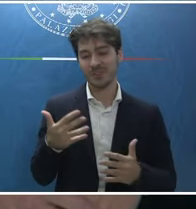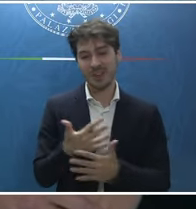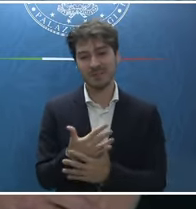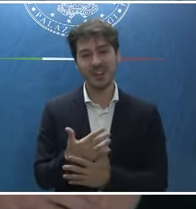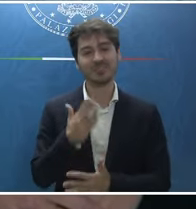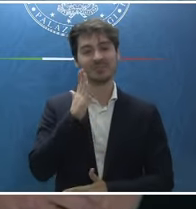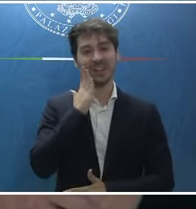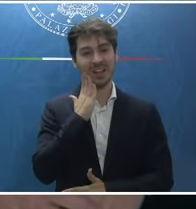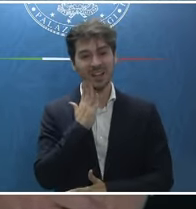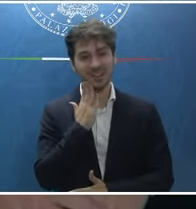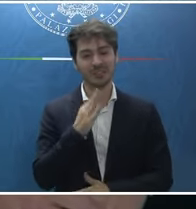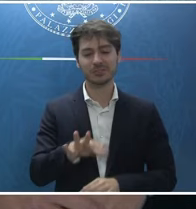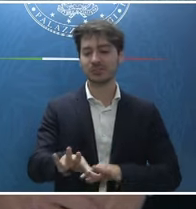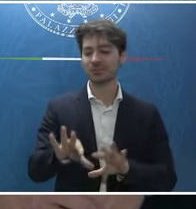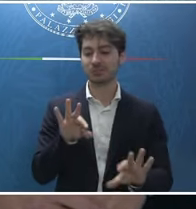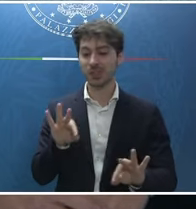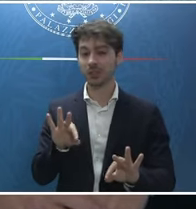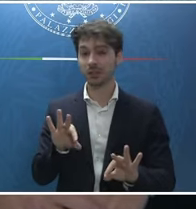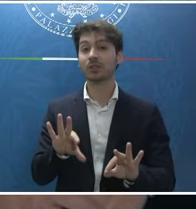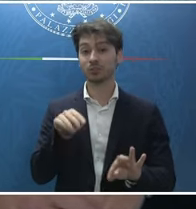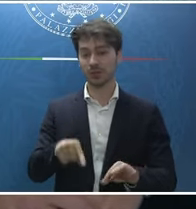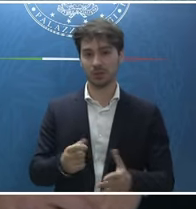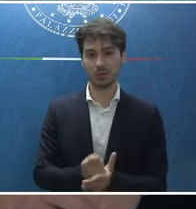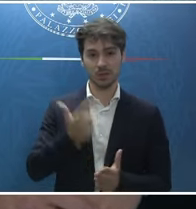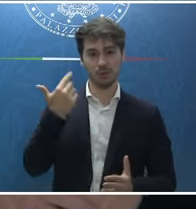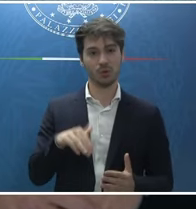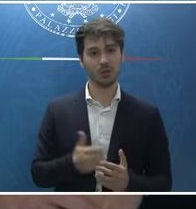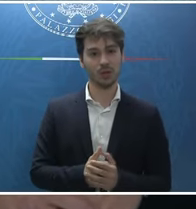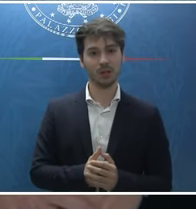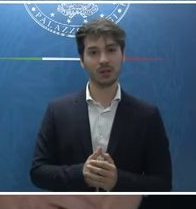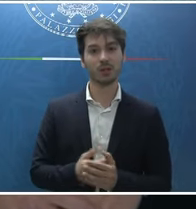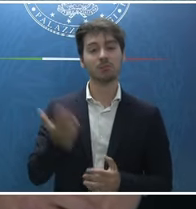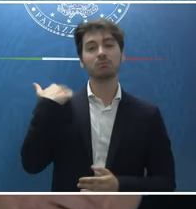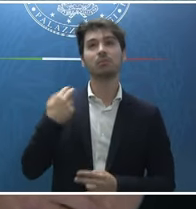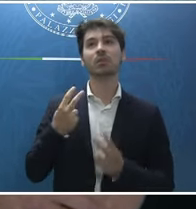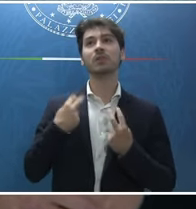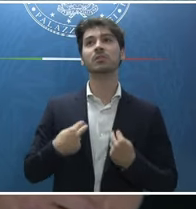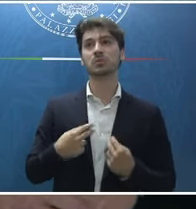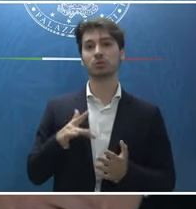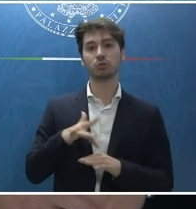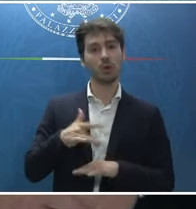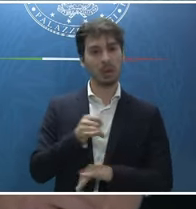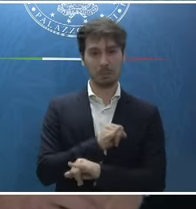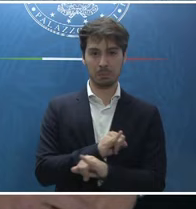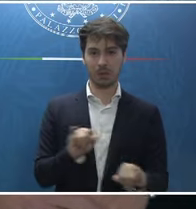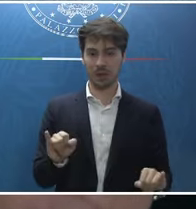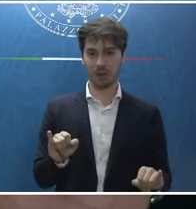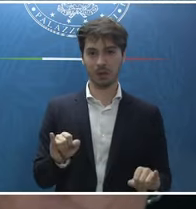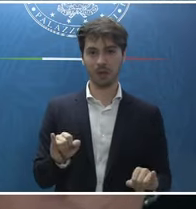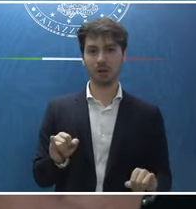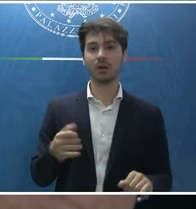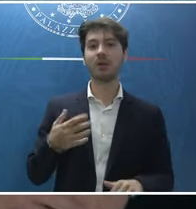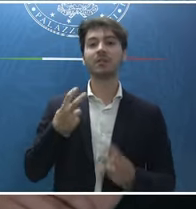carezze, scelte importanti. Non le avevo mai vissute, non le avevo mai volute